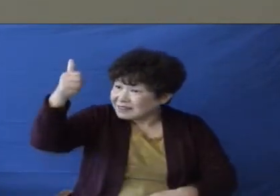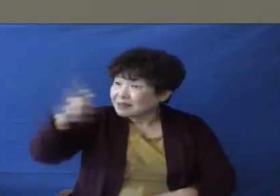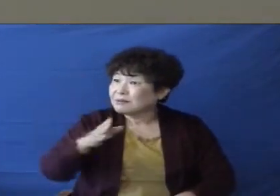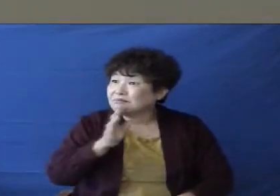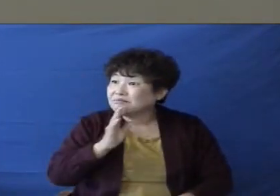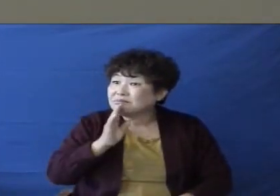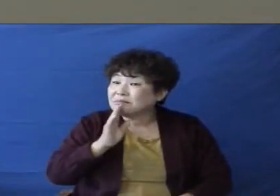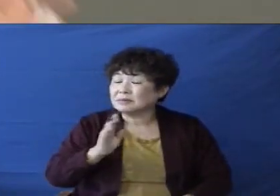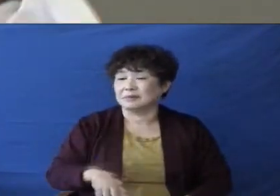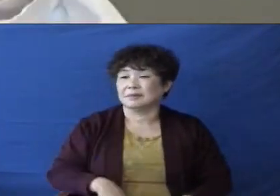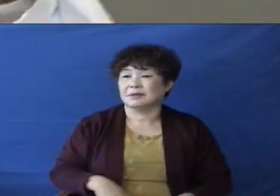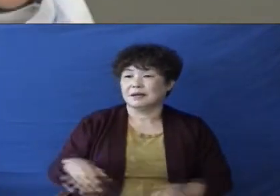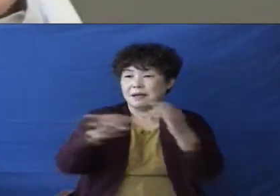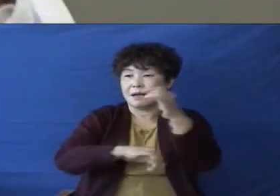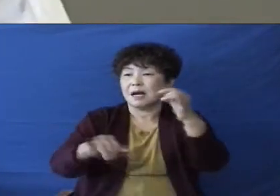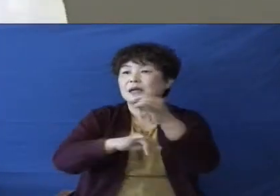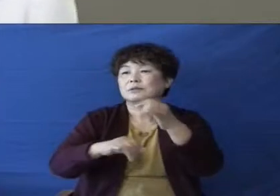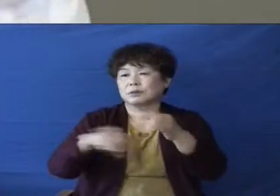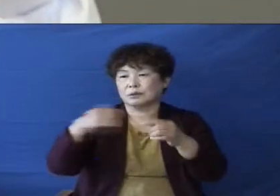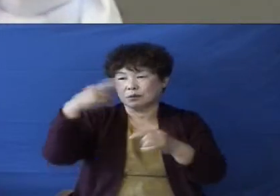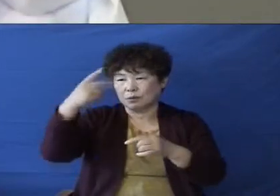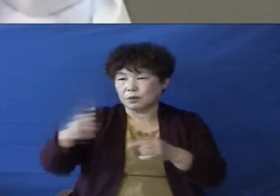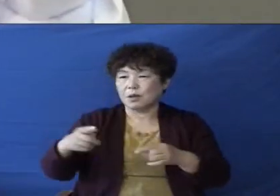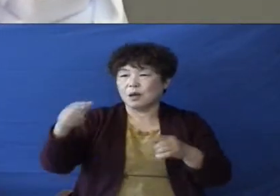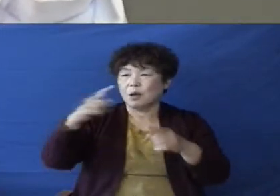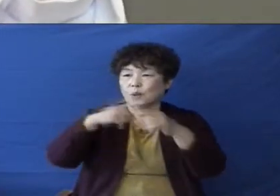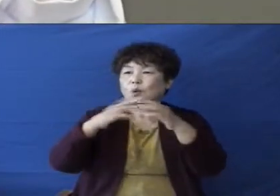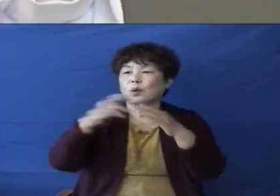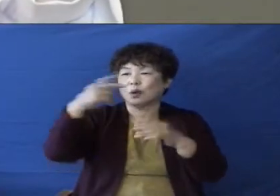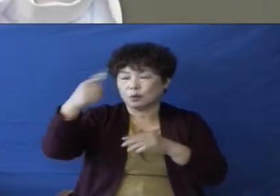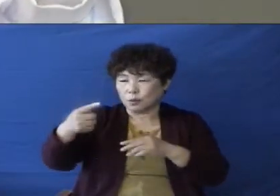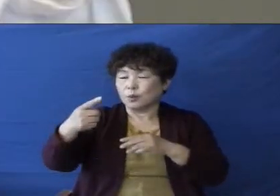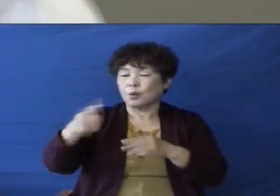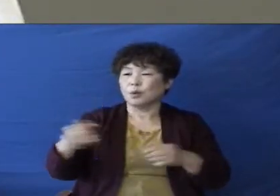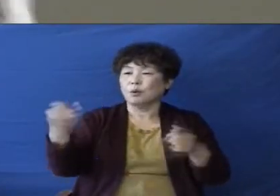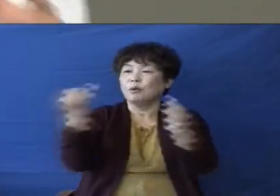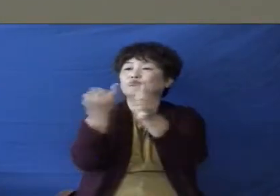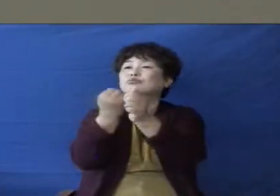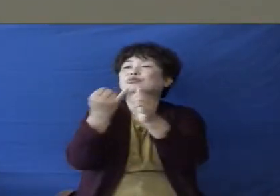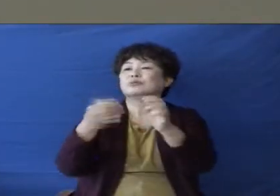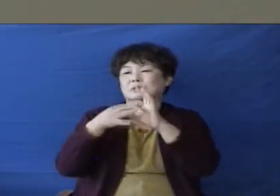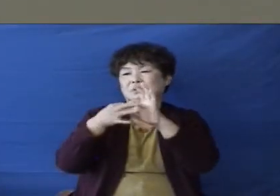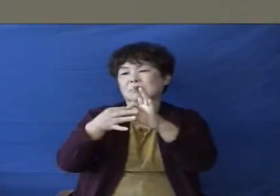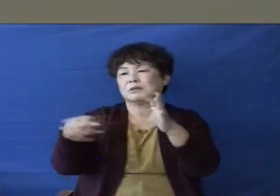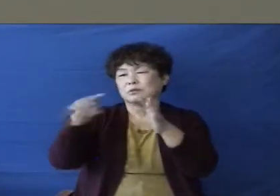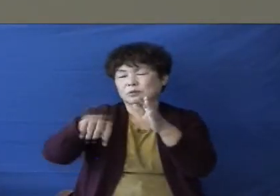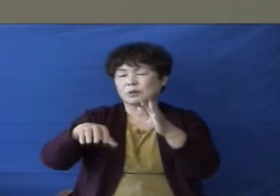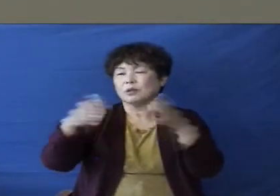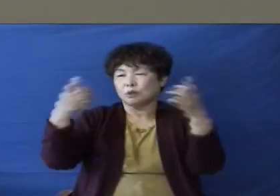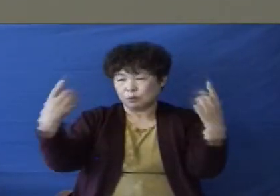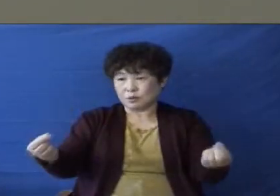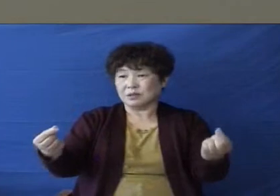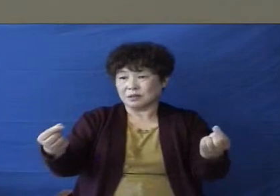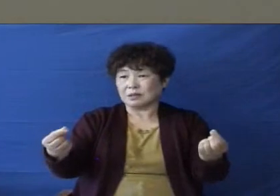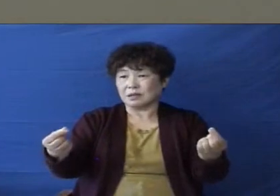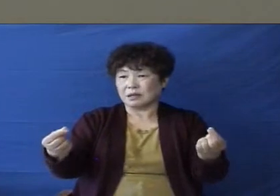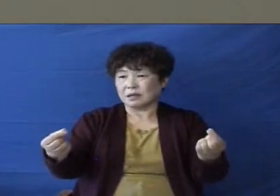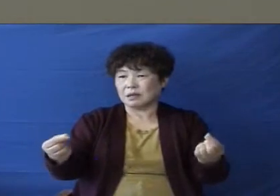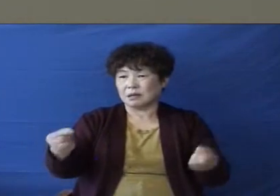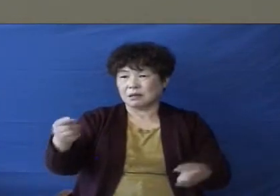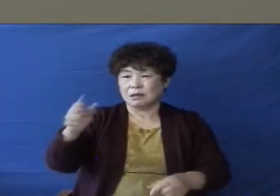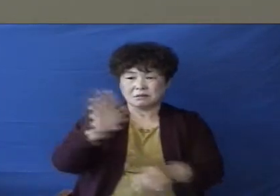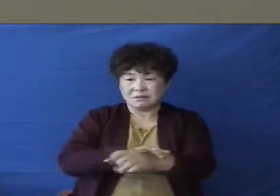가정에도 배우자가 내도 부자재가 4 5 어 타 마찬가지에요 꼬투리